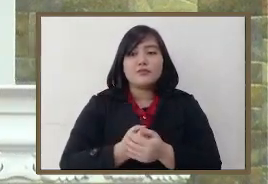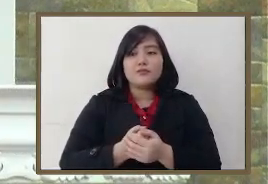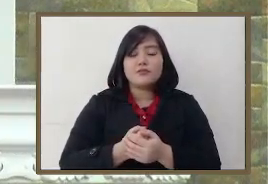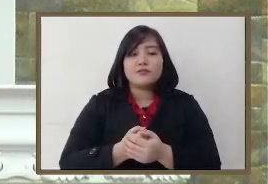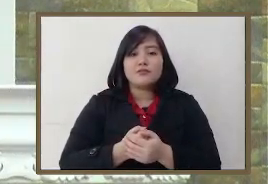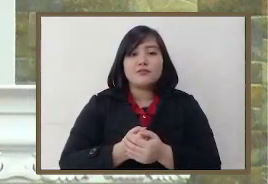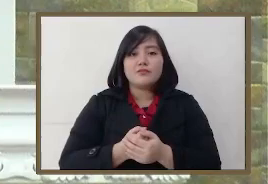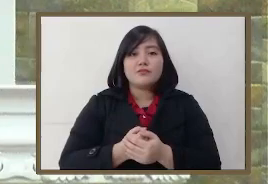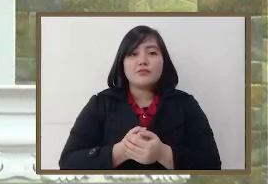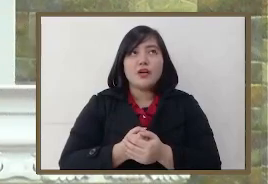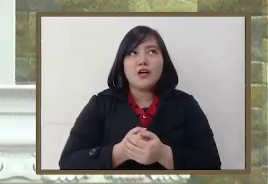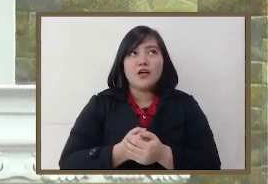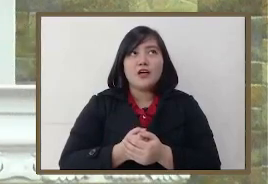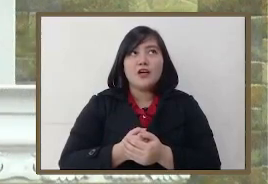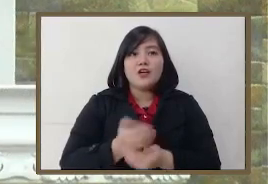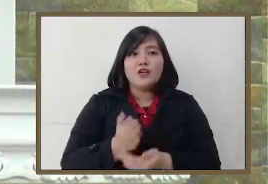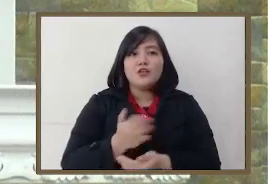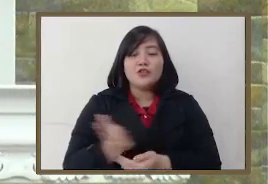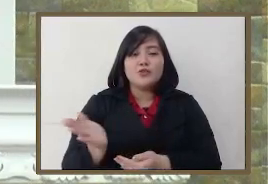nakahang.